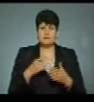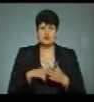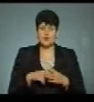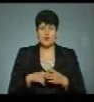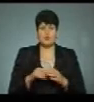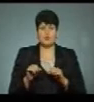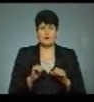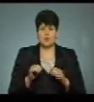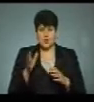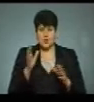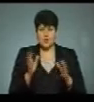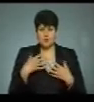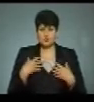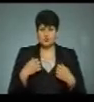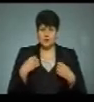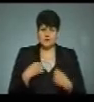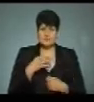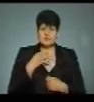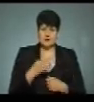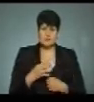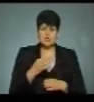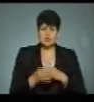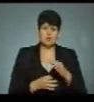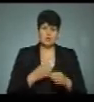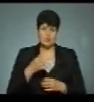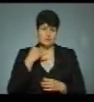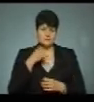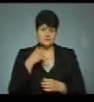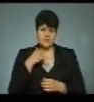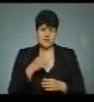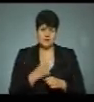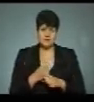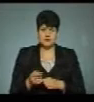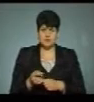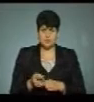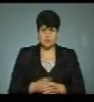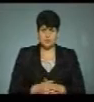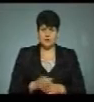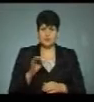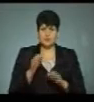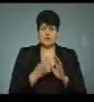медичного забезпечення Ольга Ярмоленко розповіла про цілодобову гарячу лінію, яка працює в Тернополі.